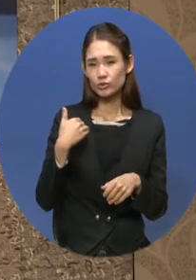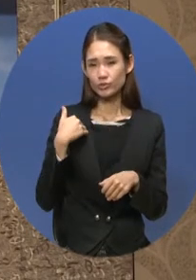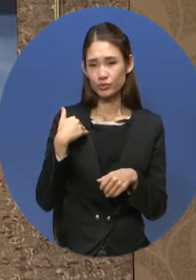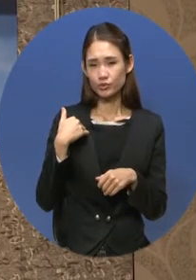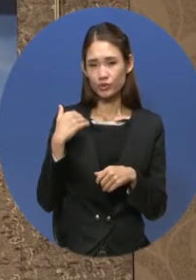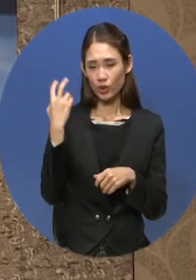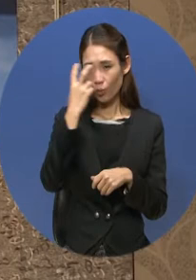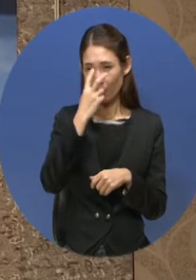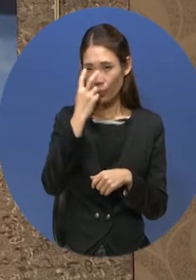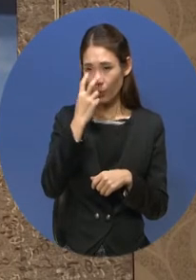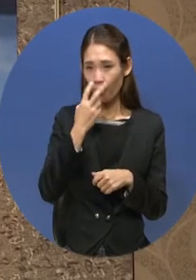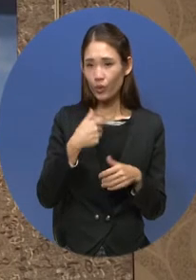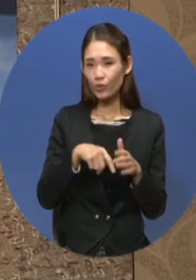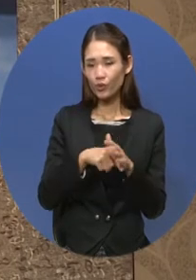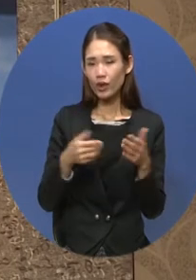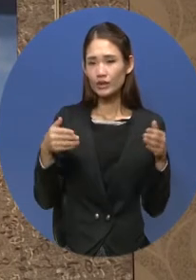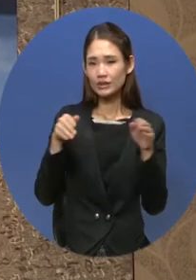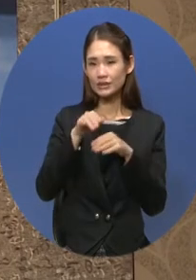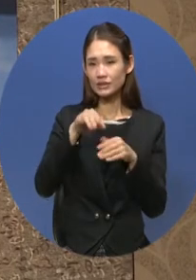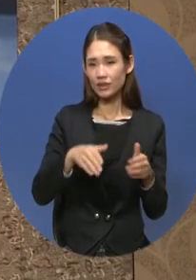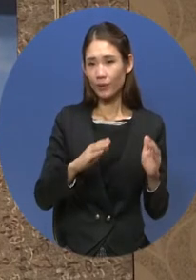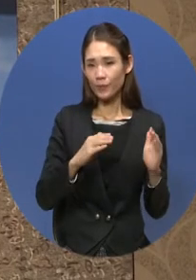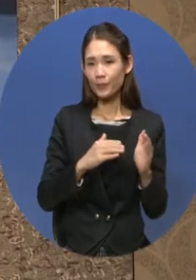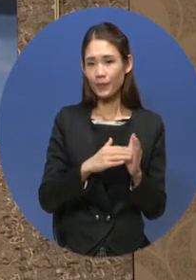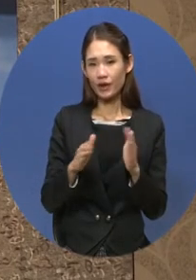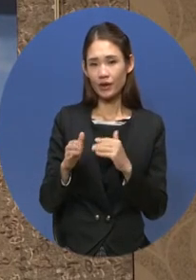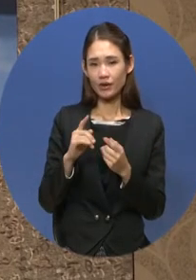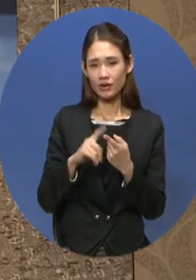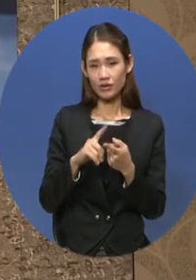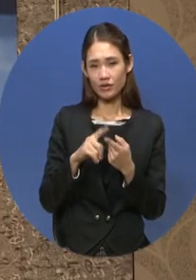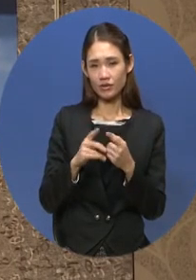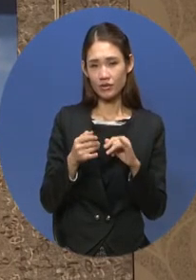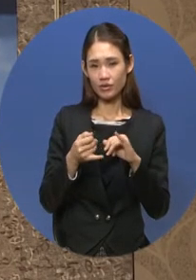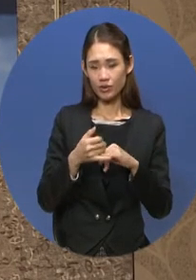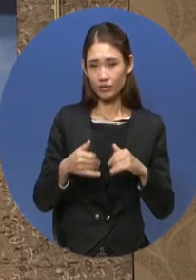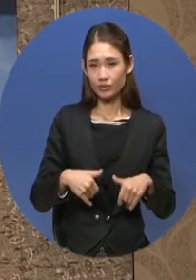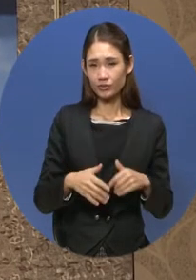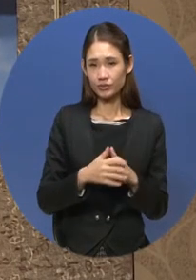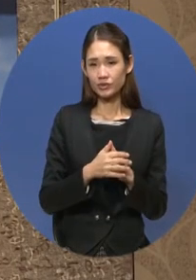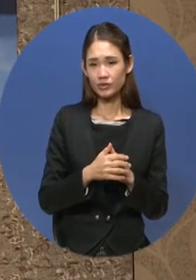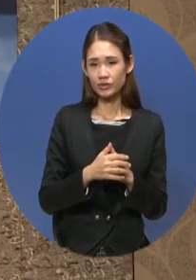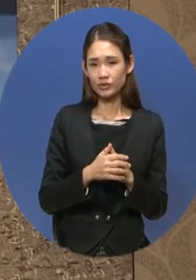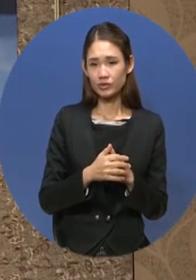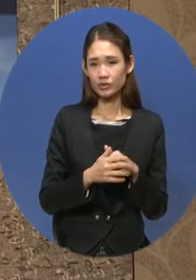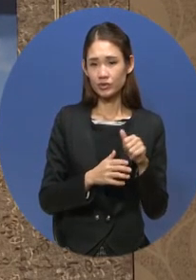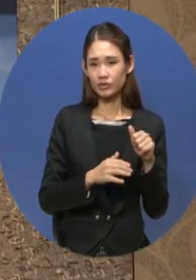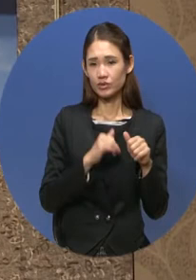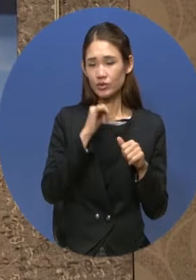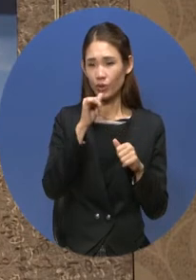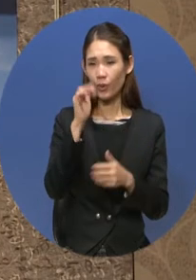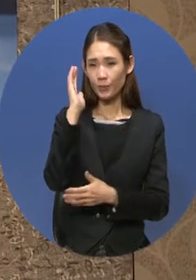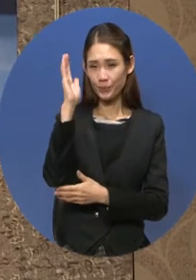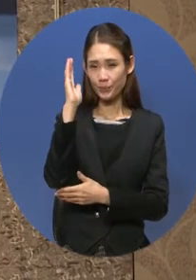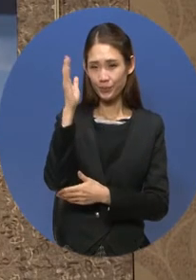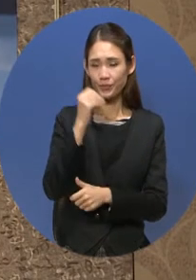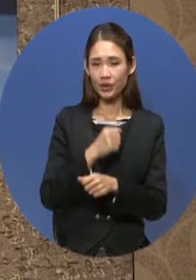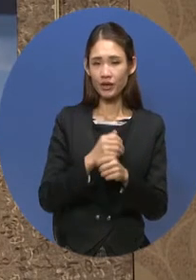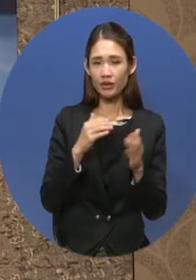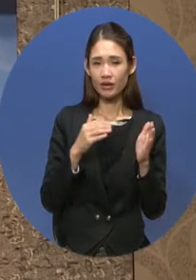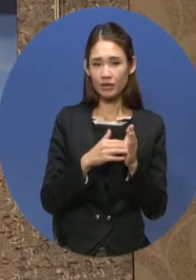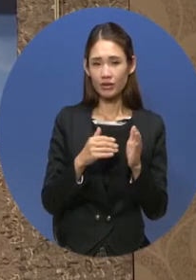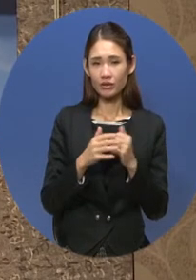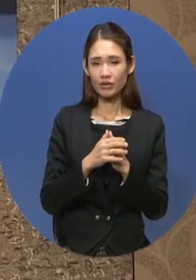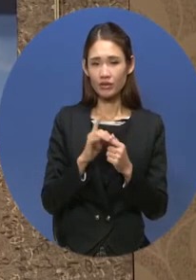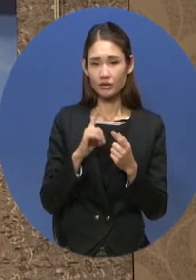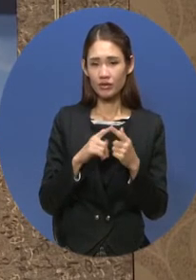수 있는 시설들을 만들 수 있거든요. 그래서 거기에 대한 이제 꼭 필요한 그 당위성에 대한 5분 발언을 제가 했고요. 또